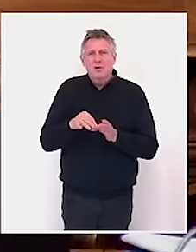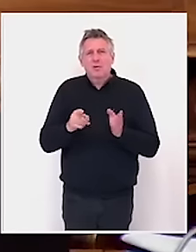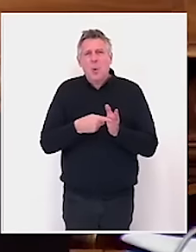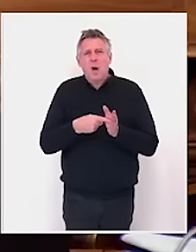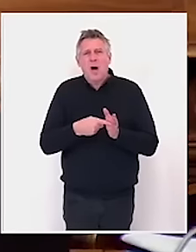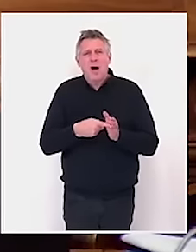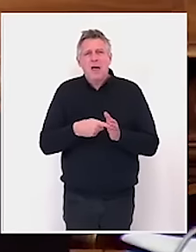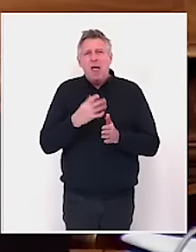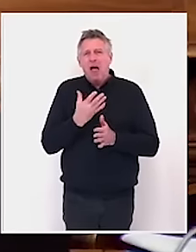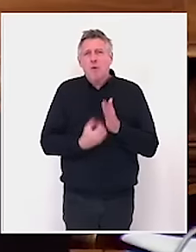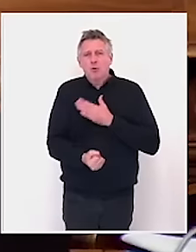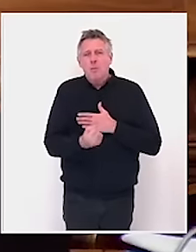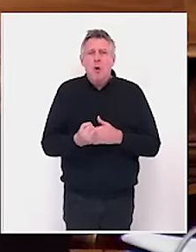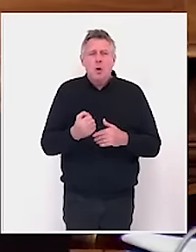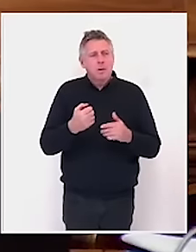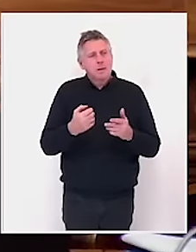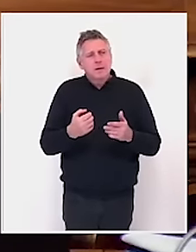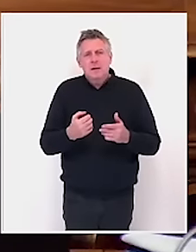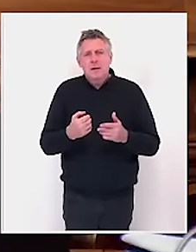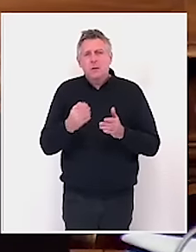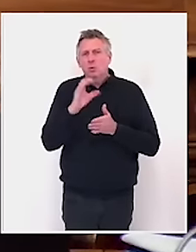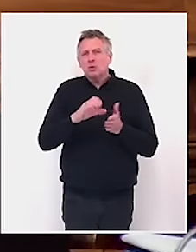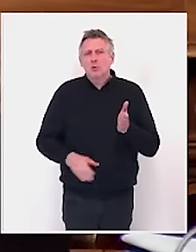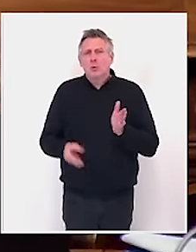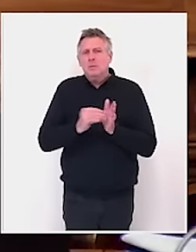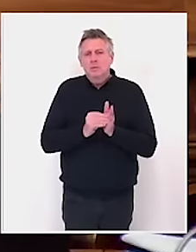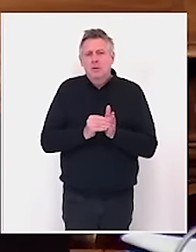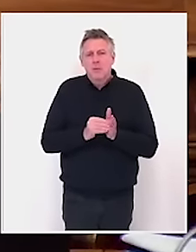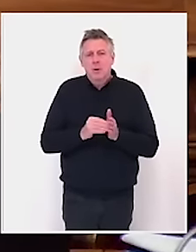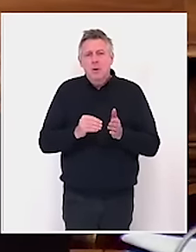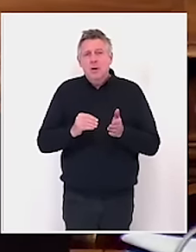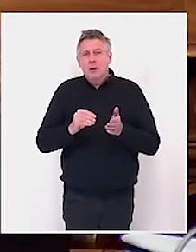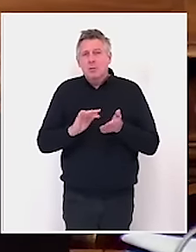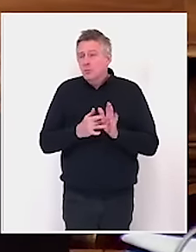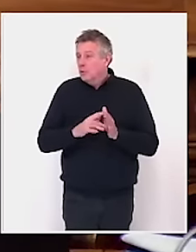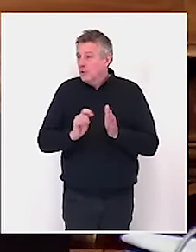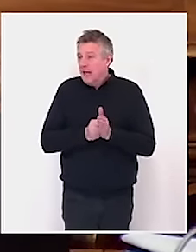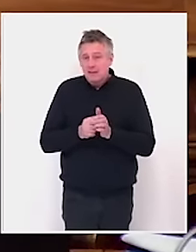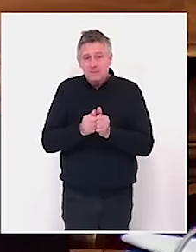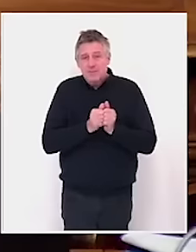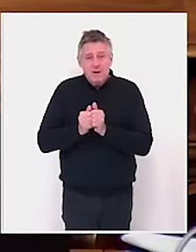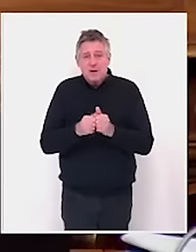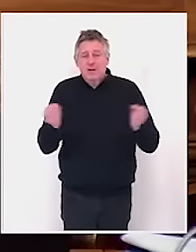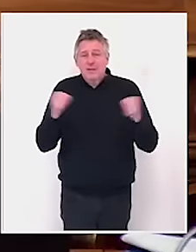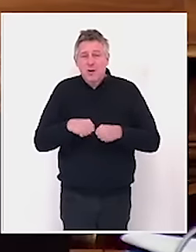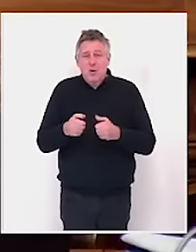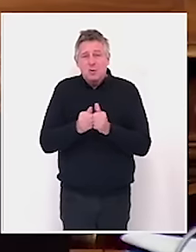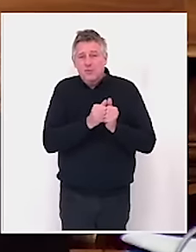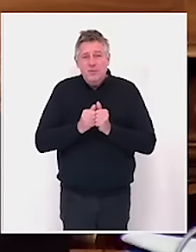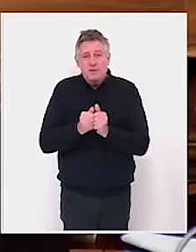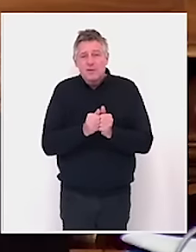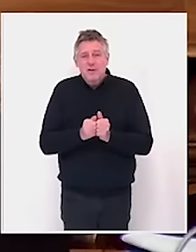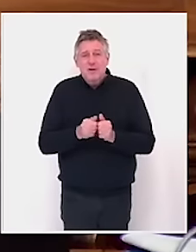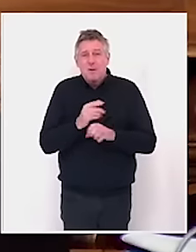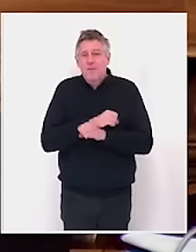l'avortement dans la Constitution. Il y a des moments comme ça où la vie politique, où tout le monde est d'accord, où tout le monde est ensemble. Et ça paraît fabuleux, mais bon, des fois, ça peut cacher quelque